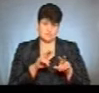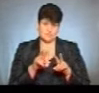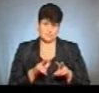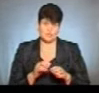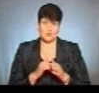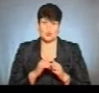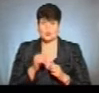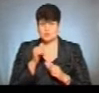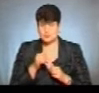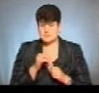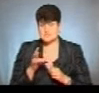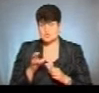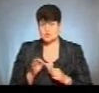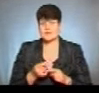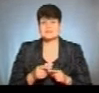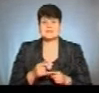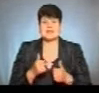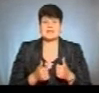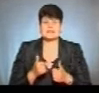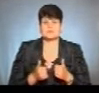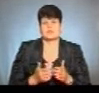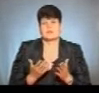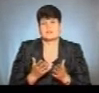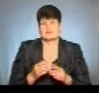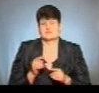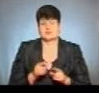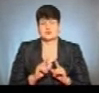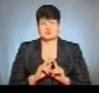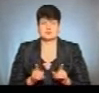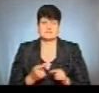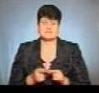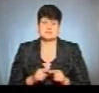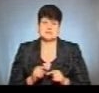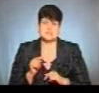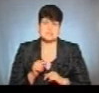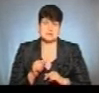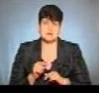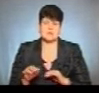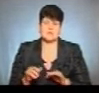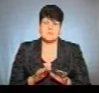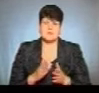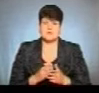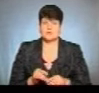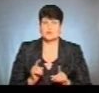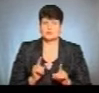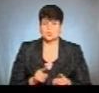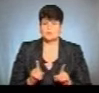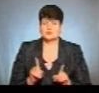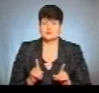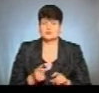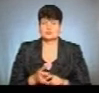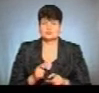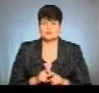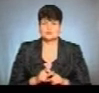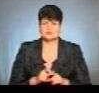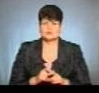практично щомісячно ці рейтинги, але вони, особливість цієї кампанії є в тому, що дуже